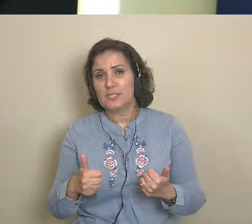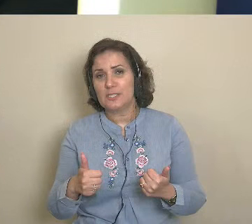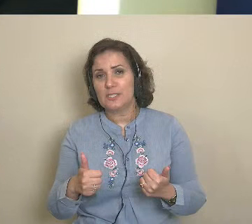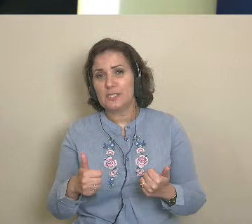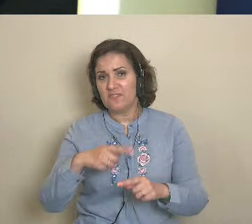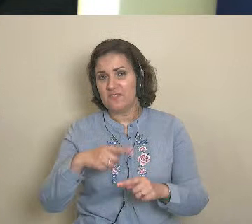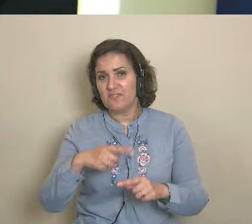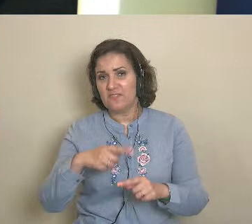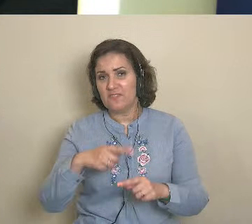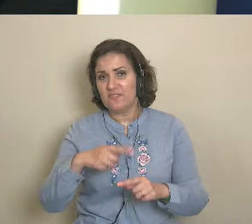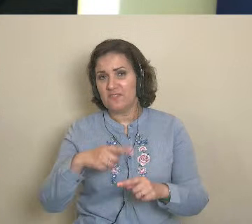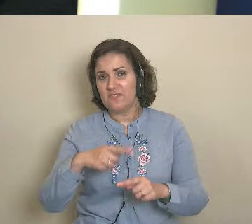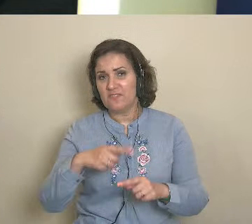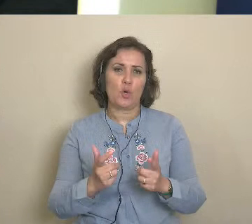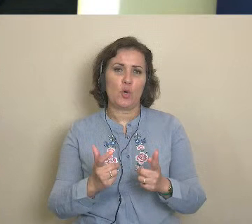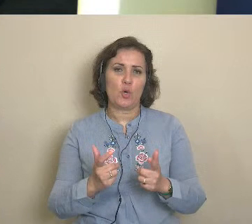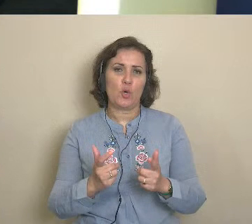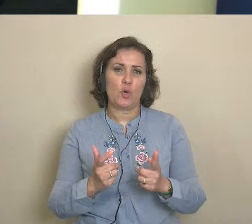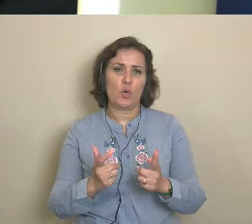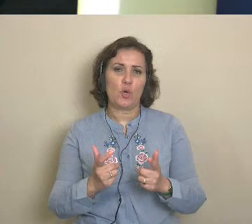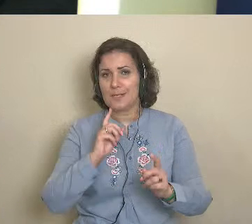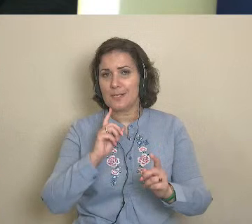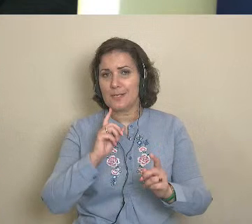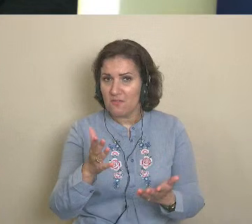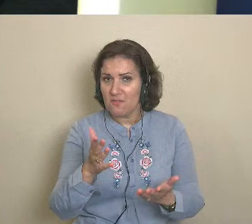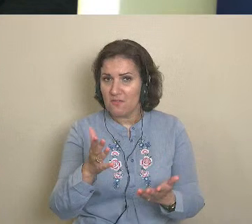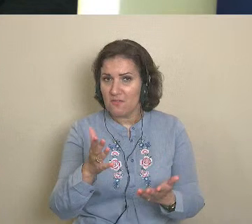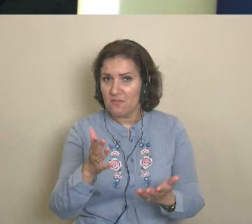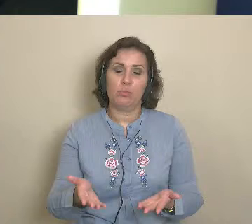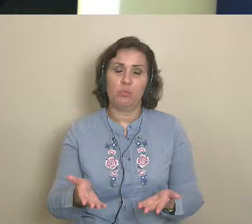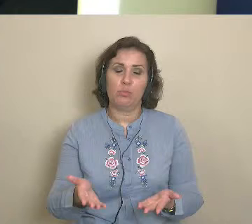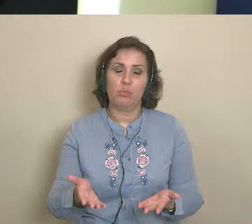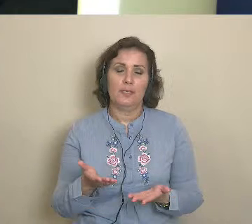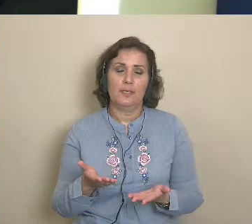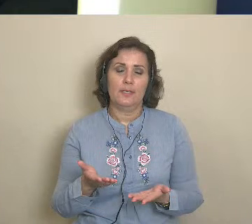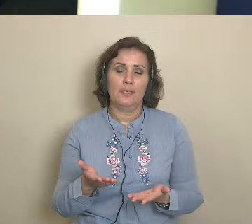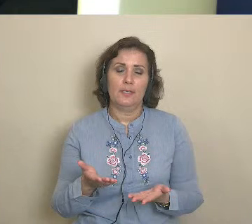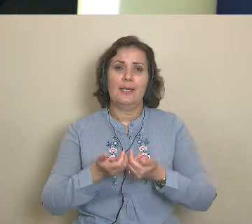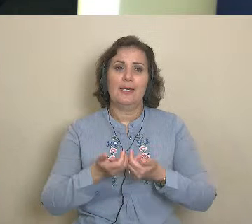так і міжнародні організації, тому що там Рада Європи, якщо ми знаємо,